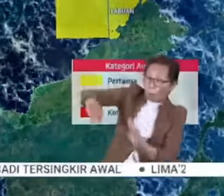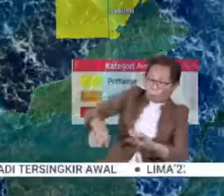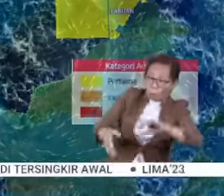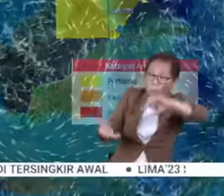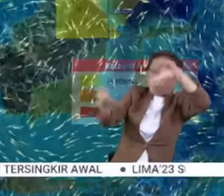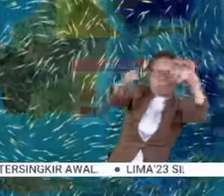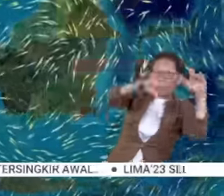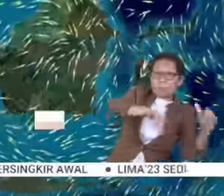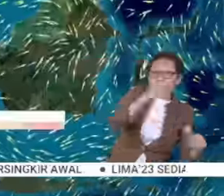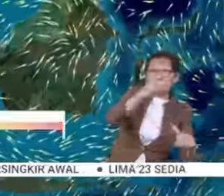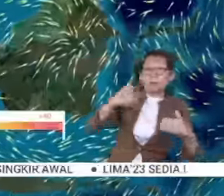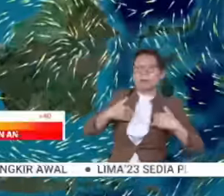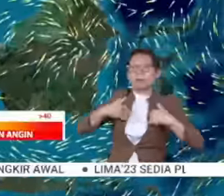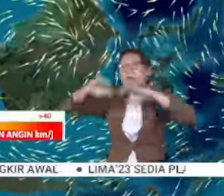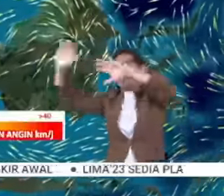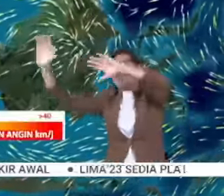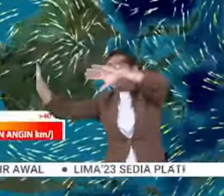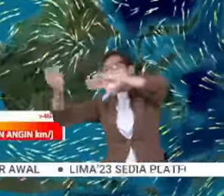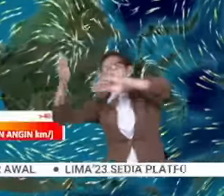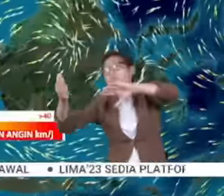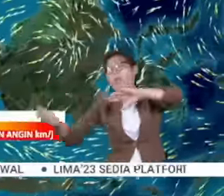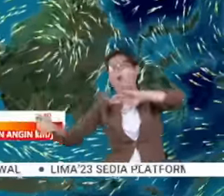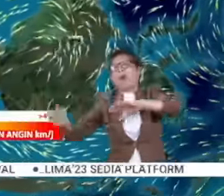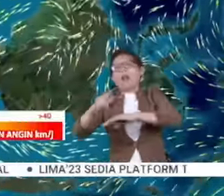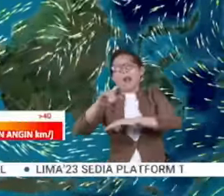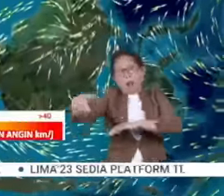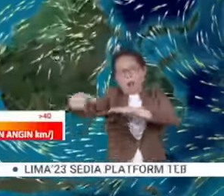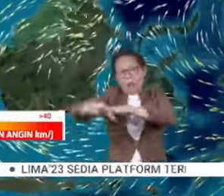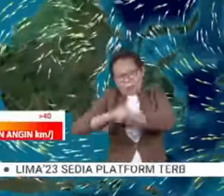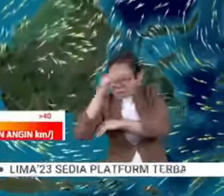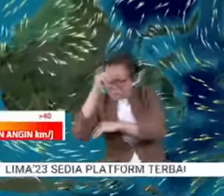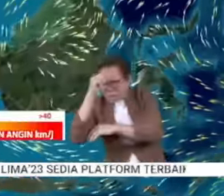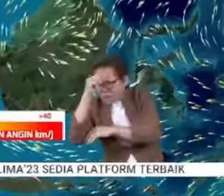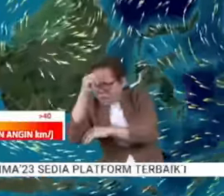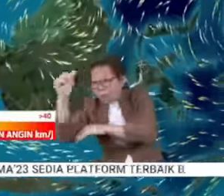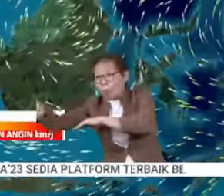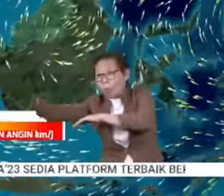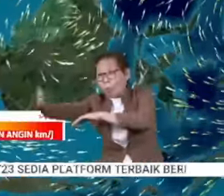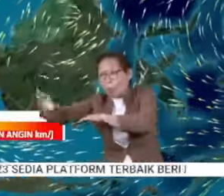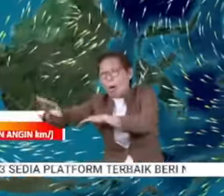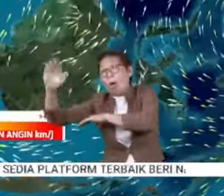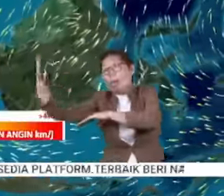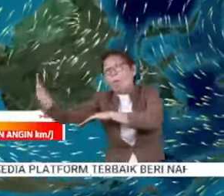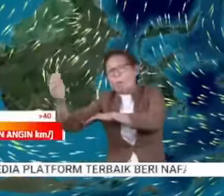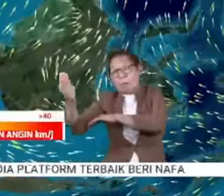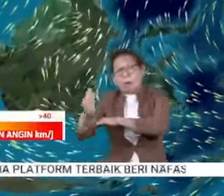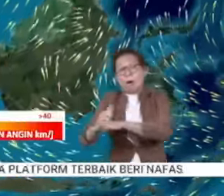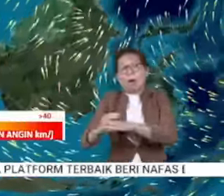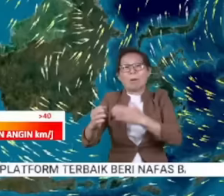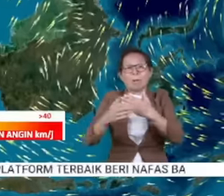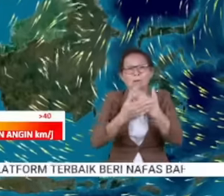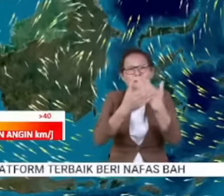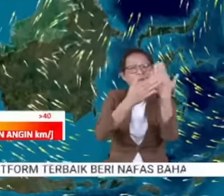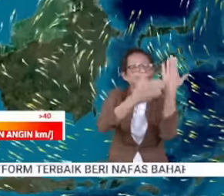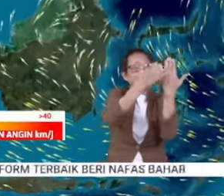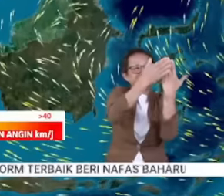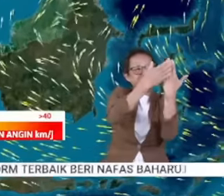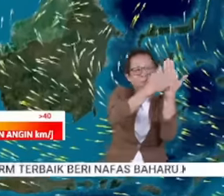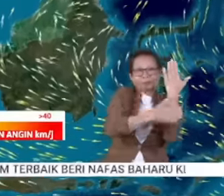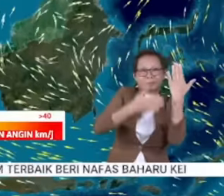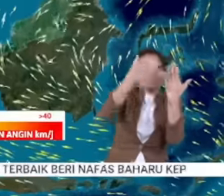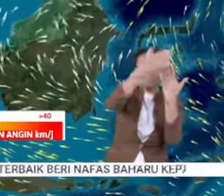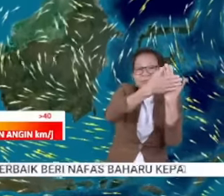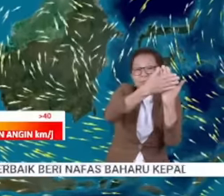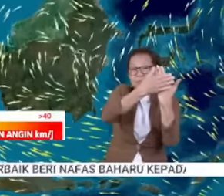terdapatnya peluruhan angin daripada lautan Hindi ini yang dijangkau akan masuk menuju ke arah utara Semenanjung dan